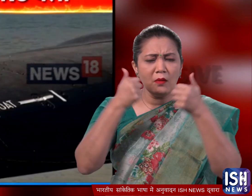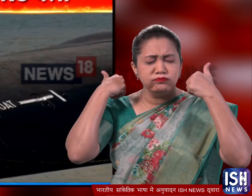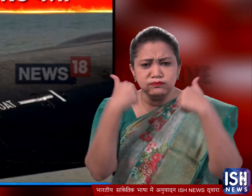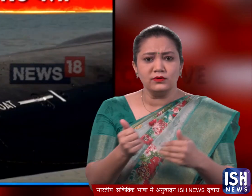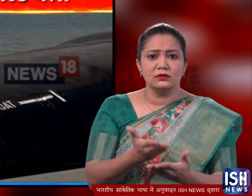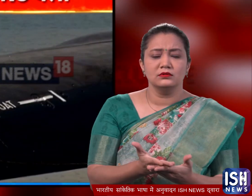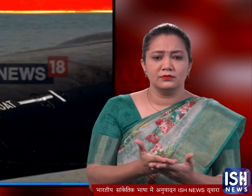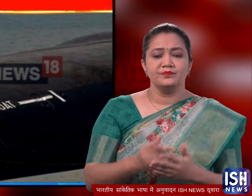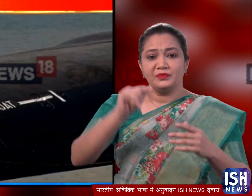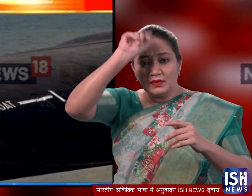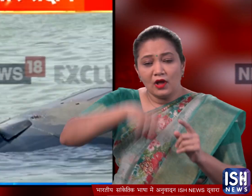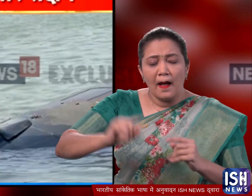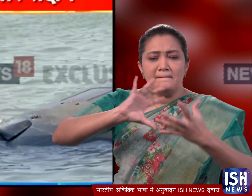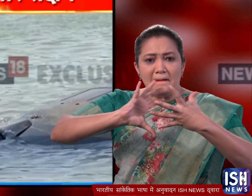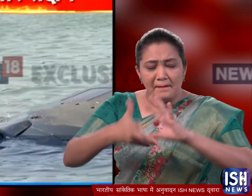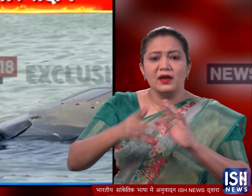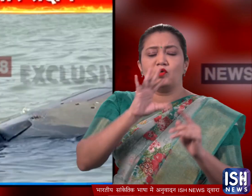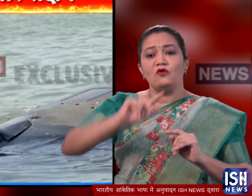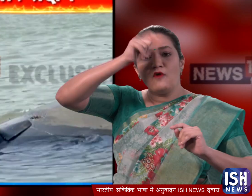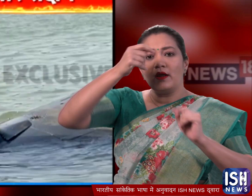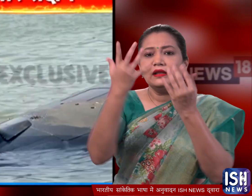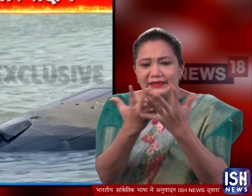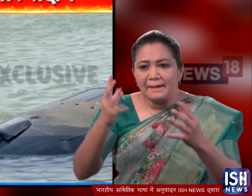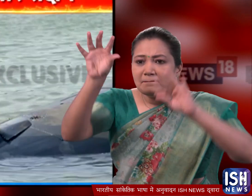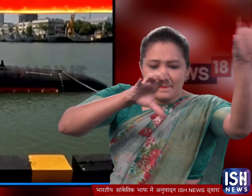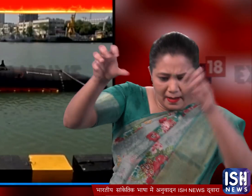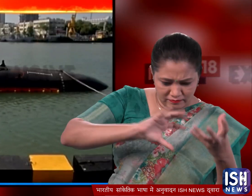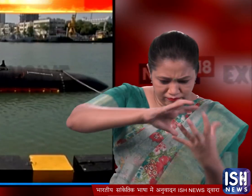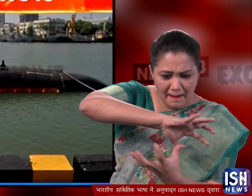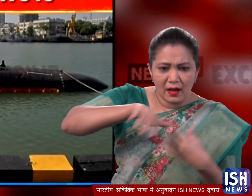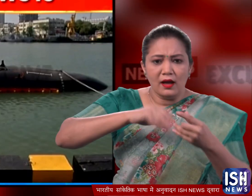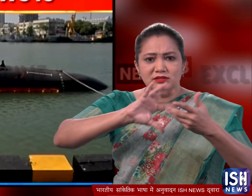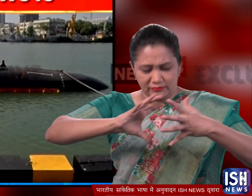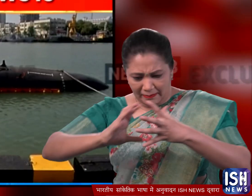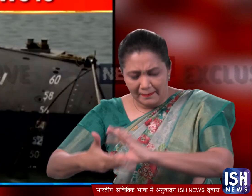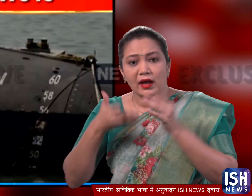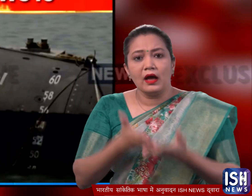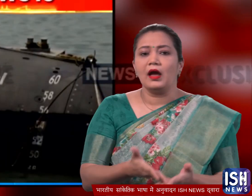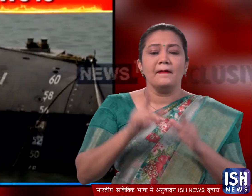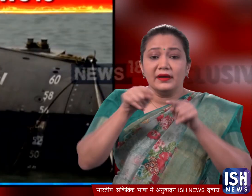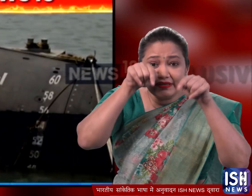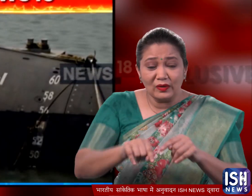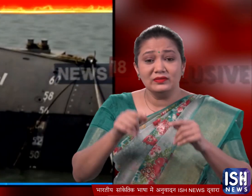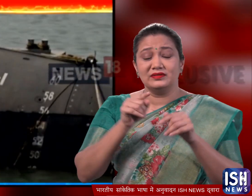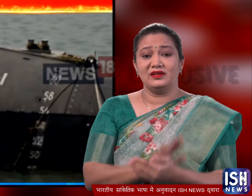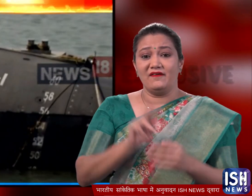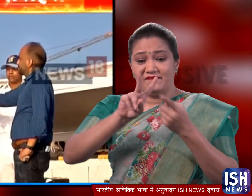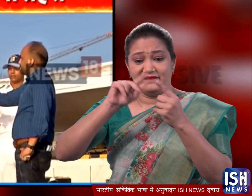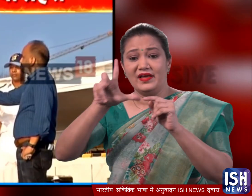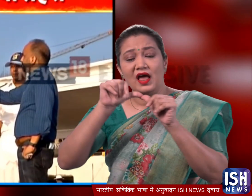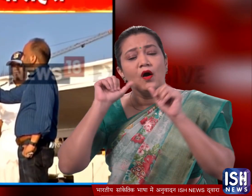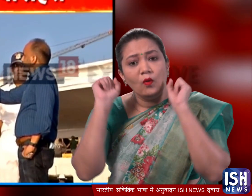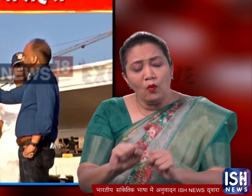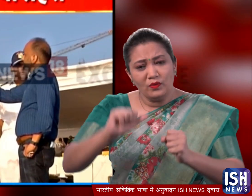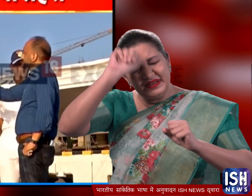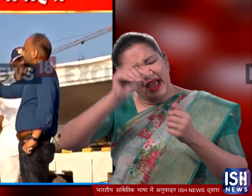इससे पहले भारत में बनी सबमरीन के कई पुर्जे विदेशी तकनीक पर आधारित थे, लेकिन आईएनएस वेला के छोटे छोटे कल पुर्जे भी स्वदेशी हैं। काफ़ी